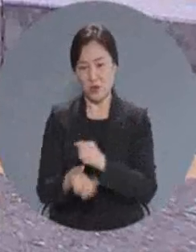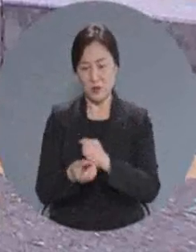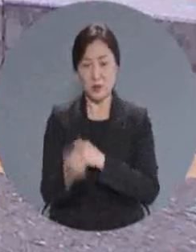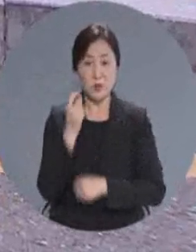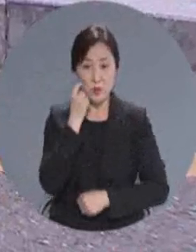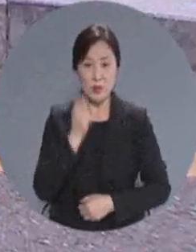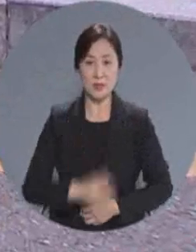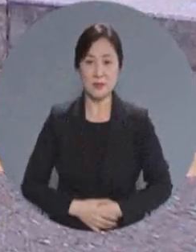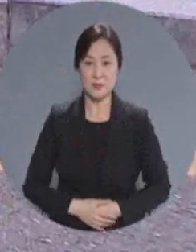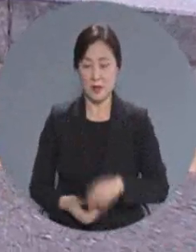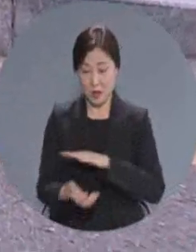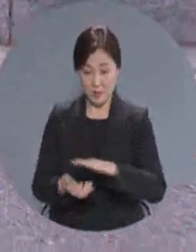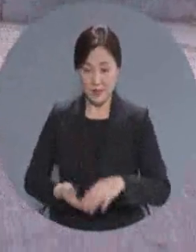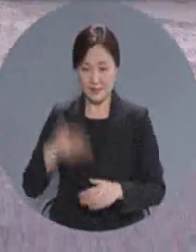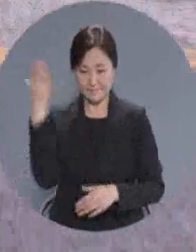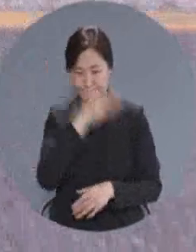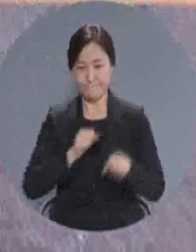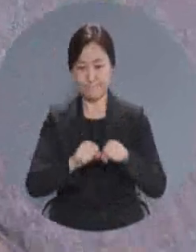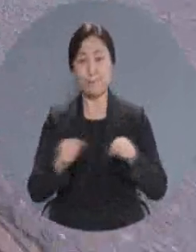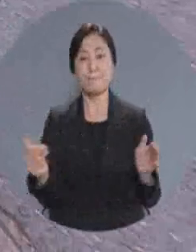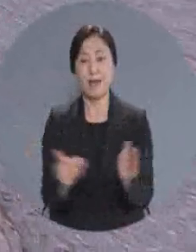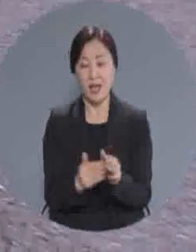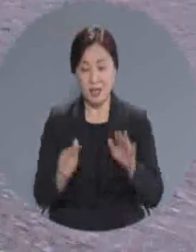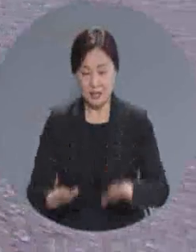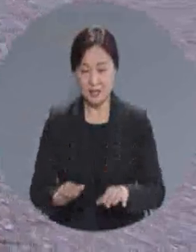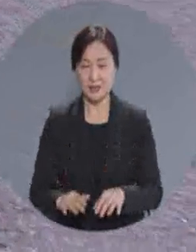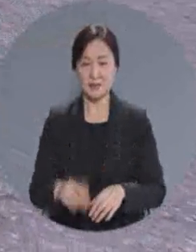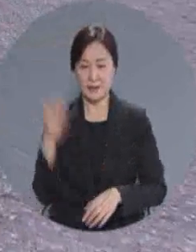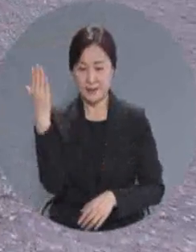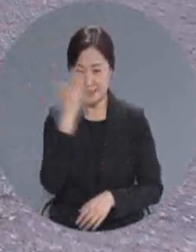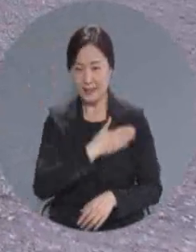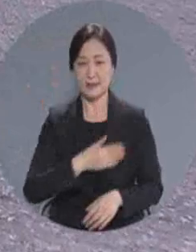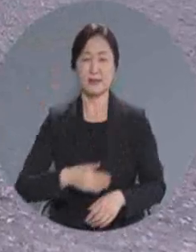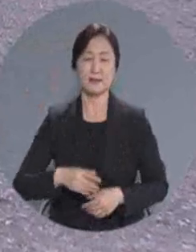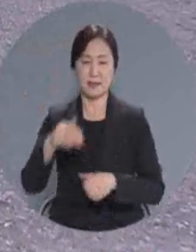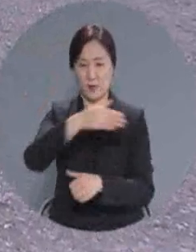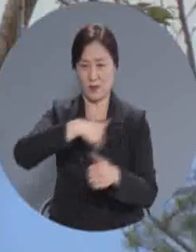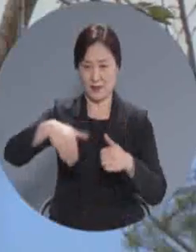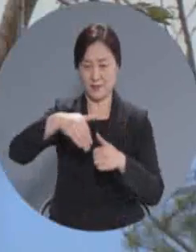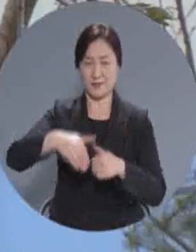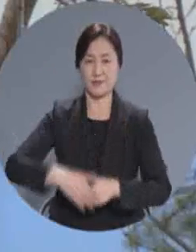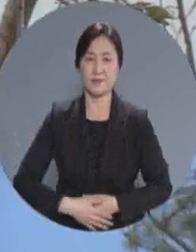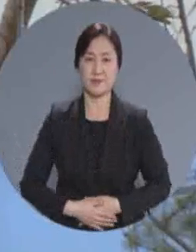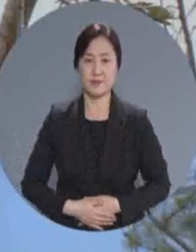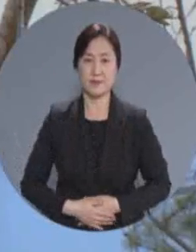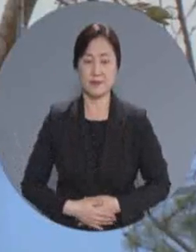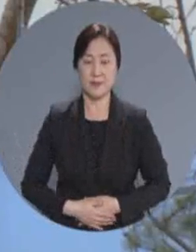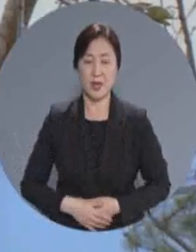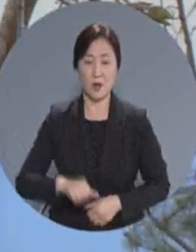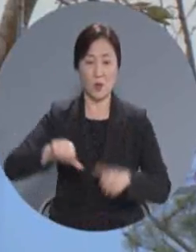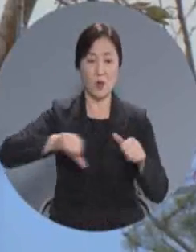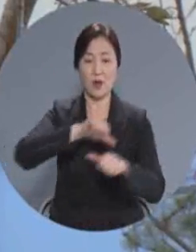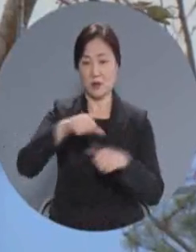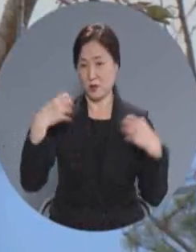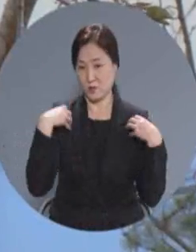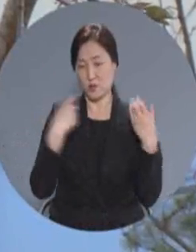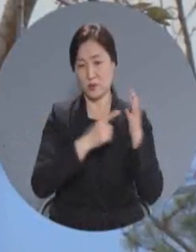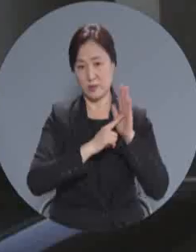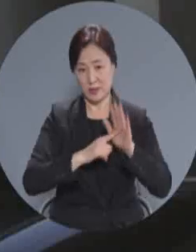내부에 청소 작업이 이뤄져 현재는 쌓여있던 슬러지가 모두 제거된 상태입니다. 그나마 환경부는